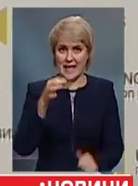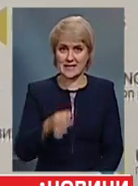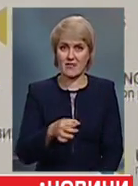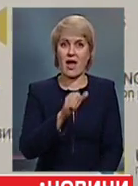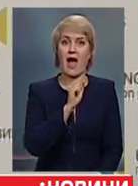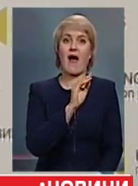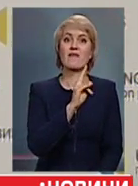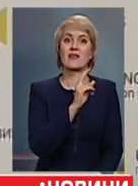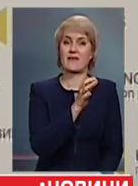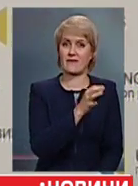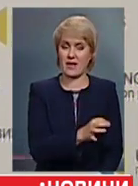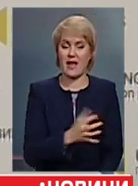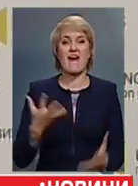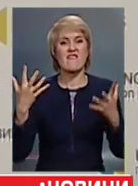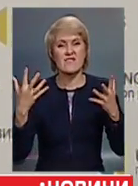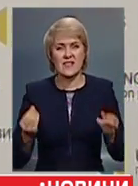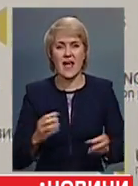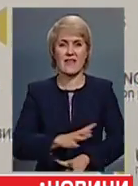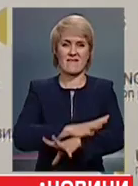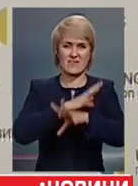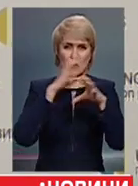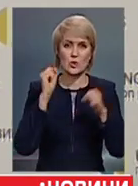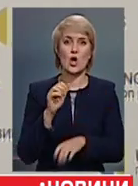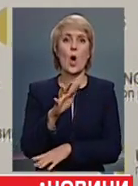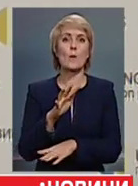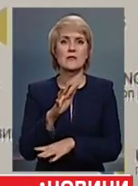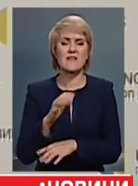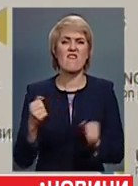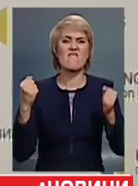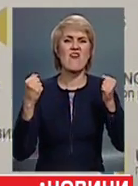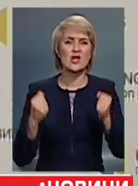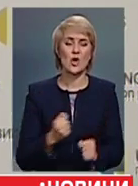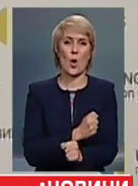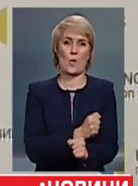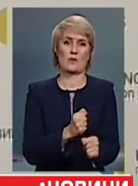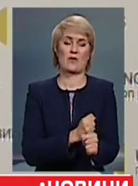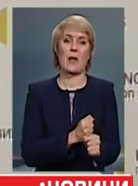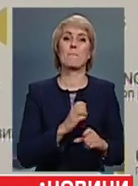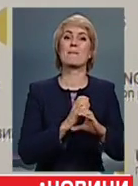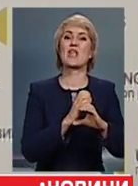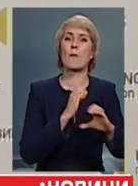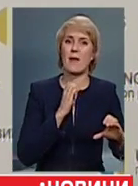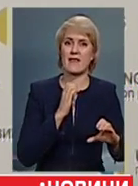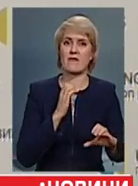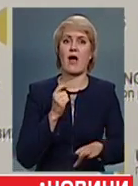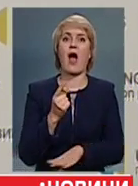вночі бойовики обстрілювали наші позиції з важкого озброєння, із мінометів та гармат.